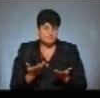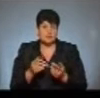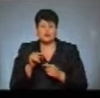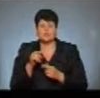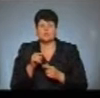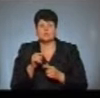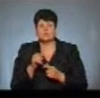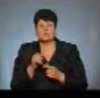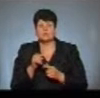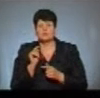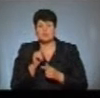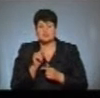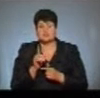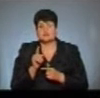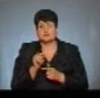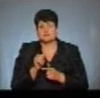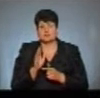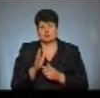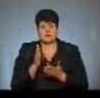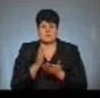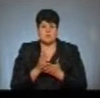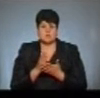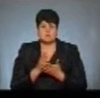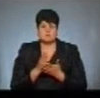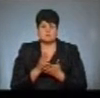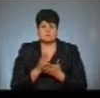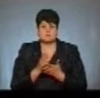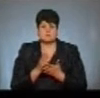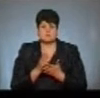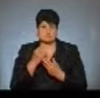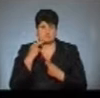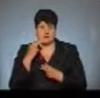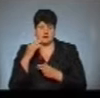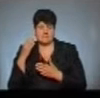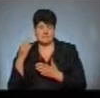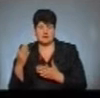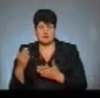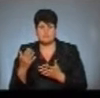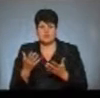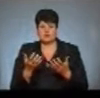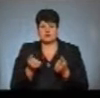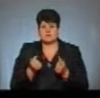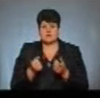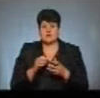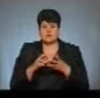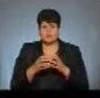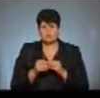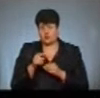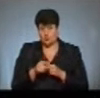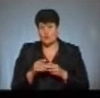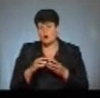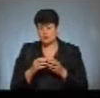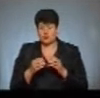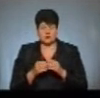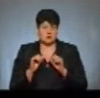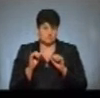тоді він буде мати переваги при отриманні результату, бо його результати,